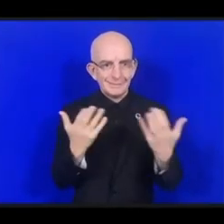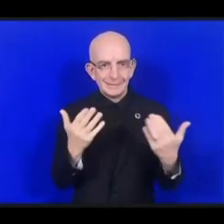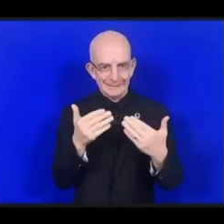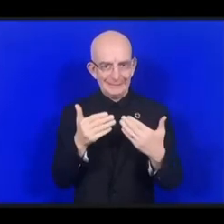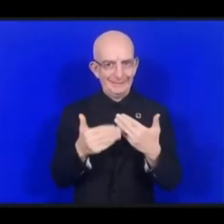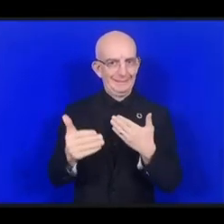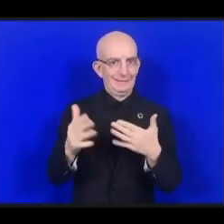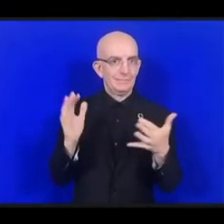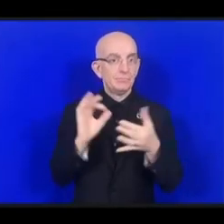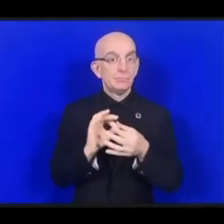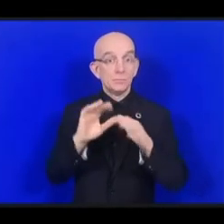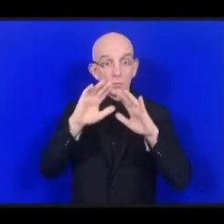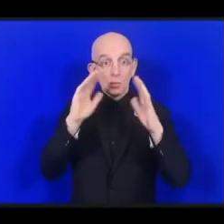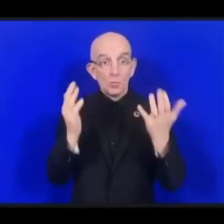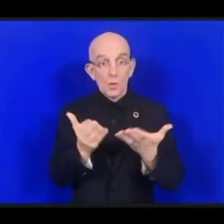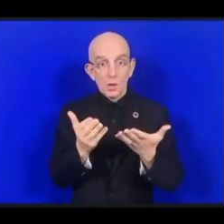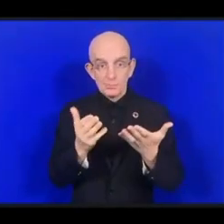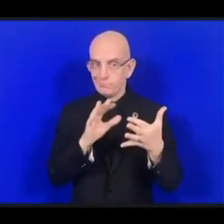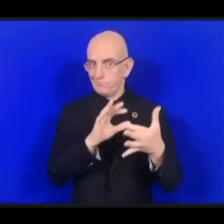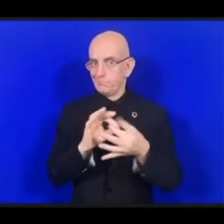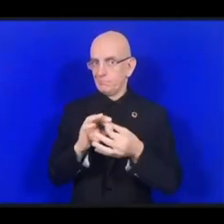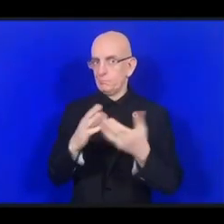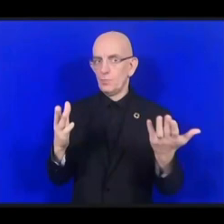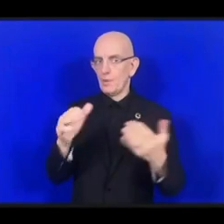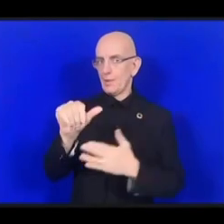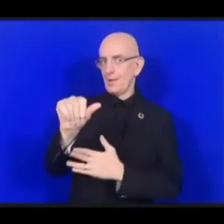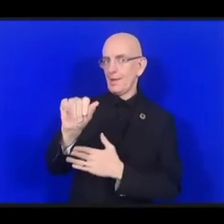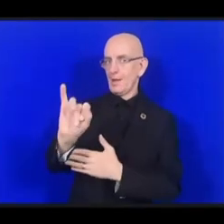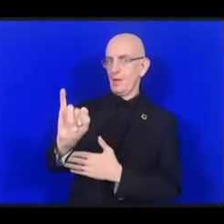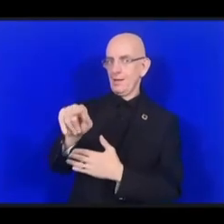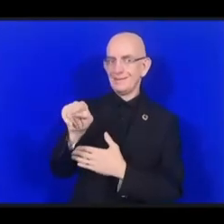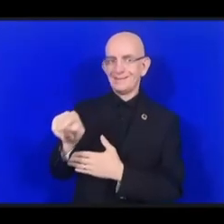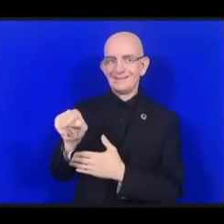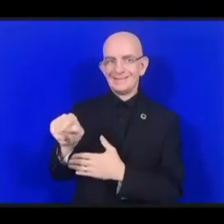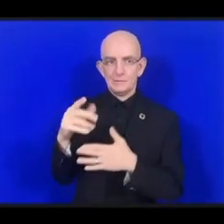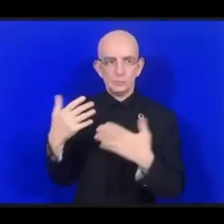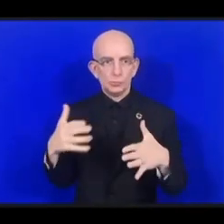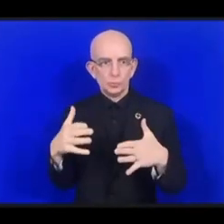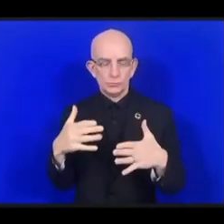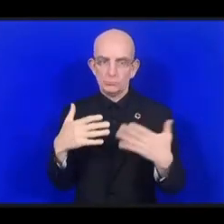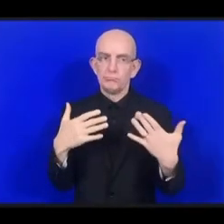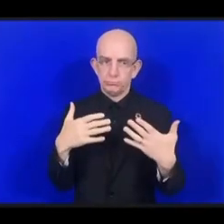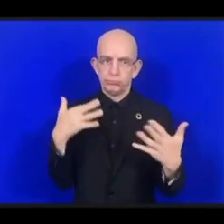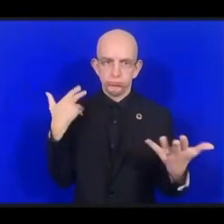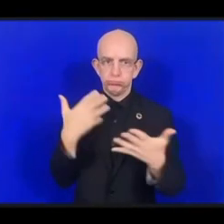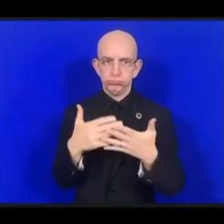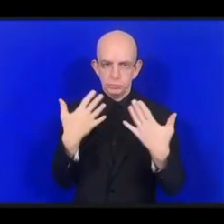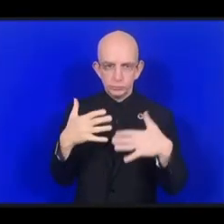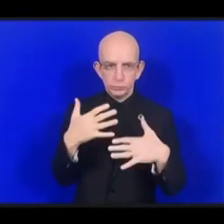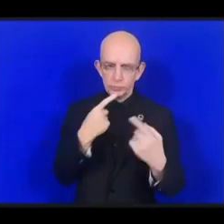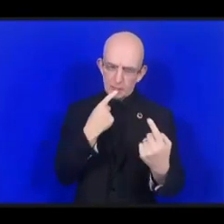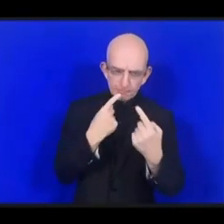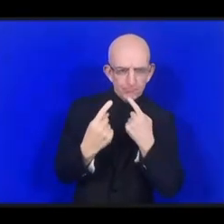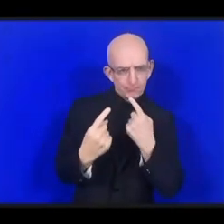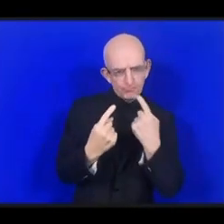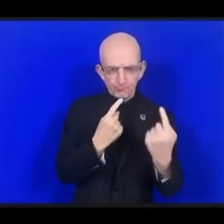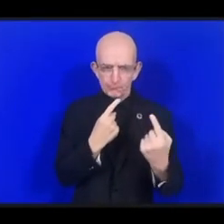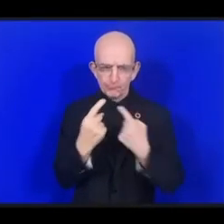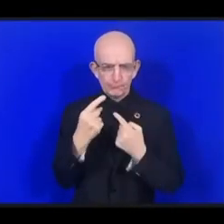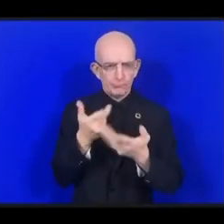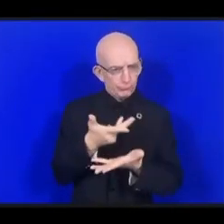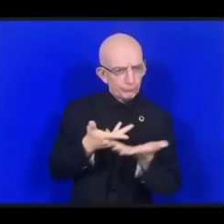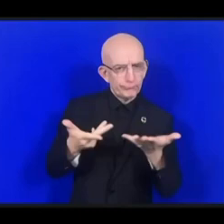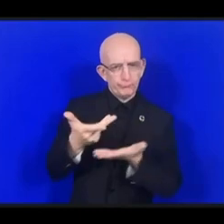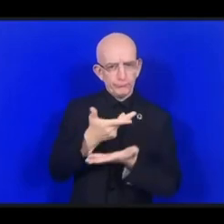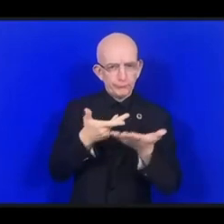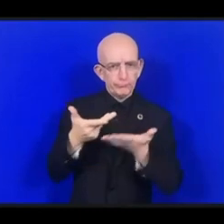また本当に有益な議論ができたと思いますグローバルのトレンドに関しましてもそうですしまた将来に向け